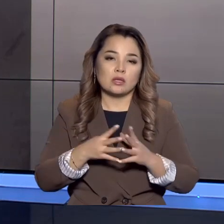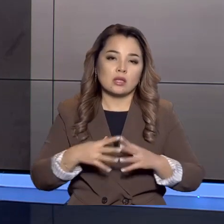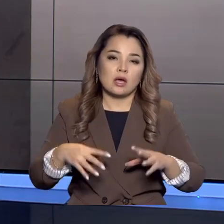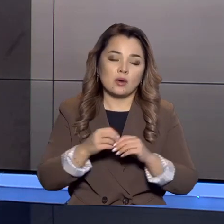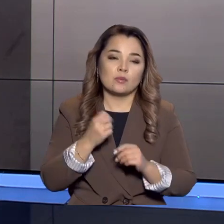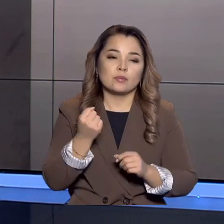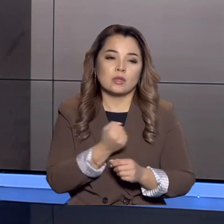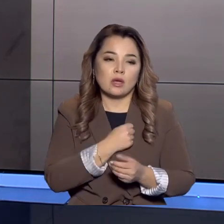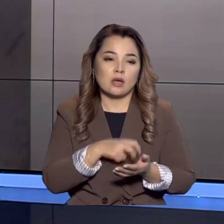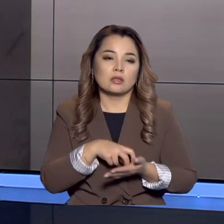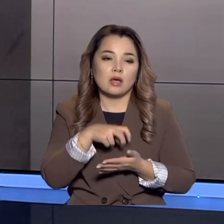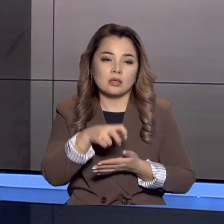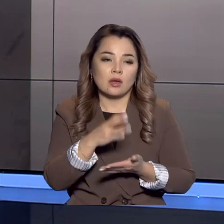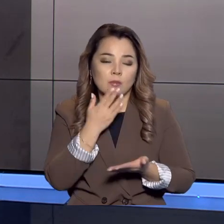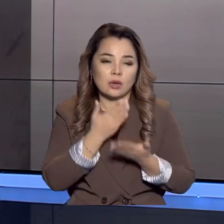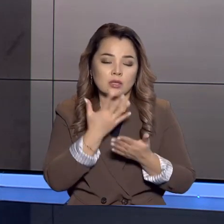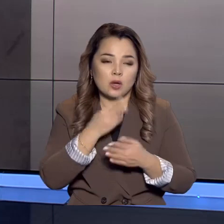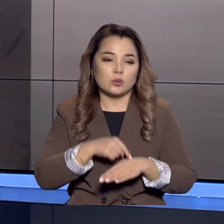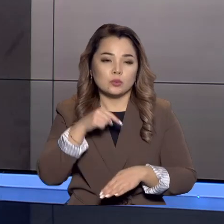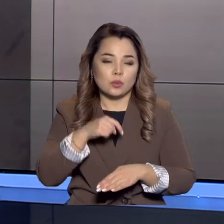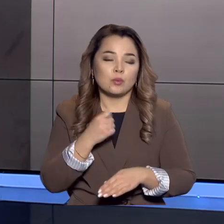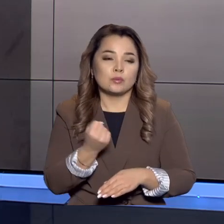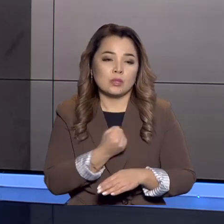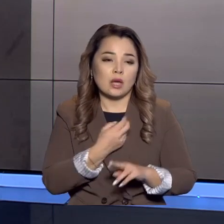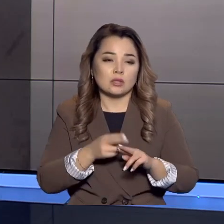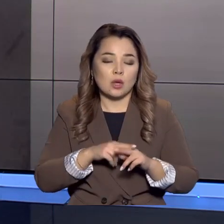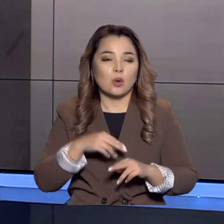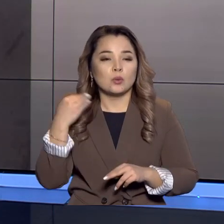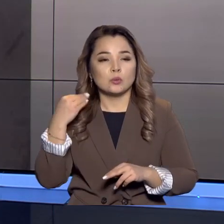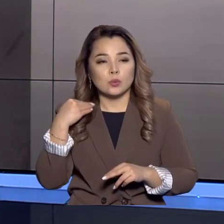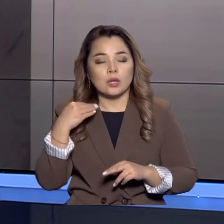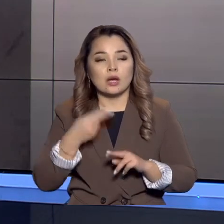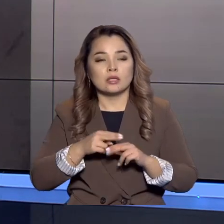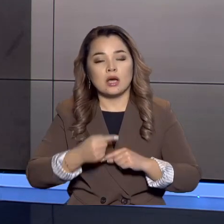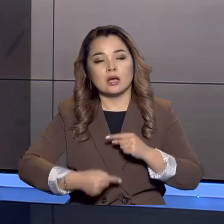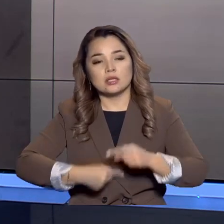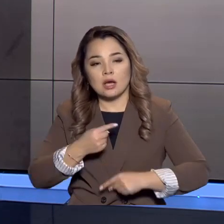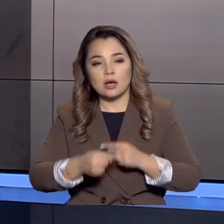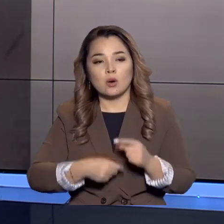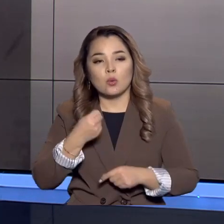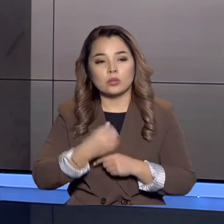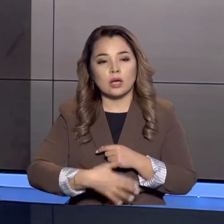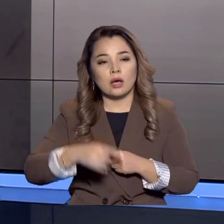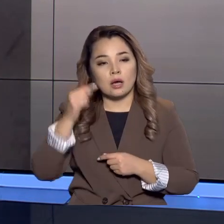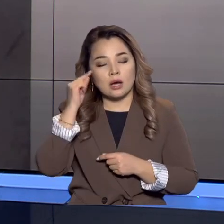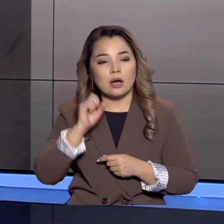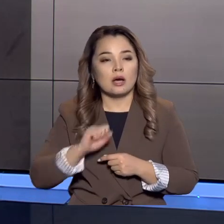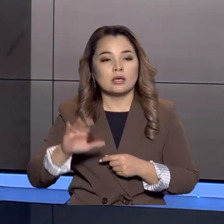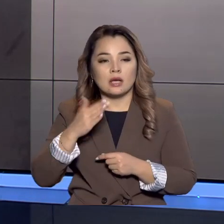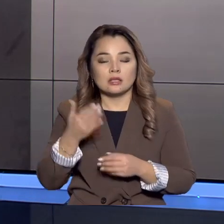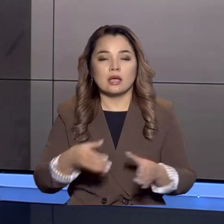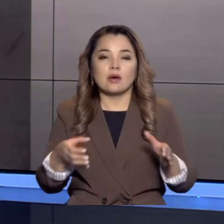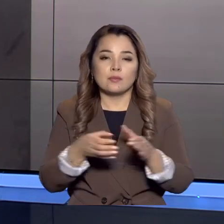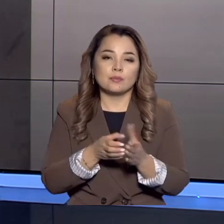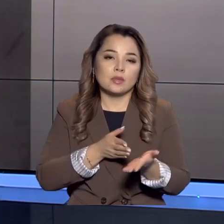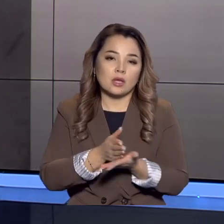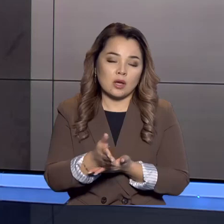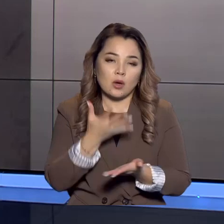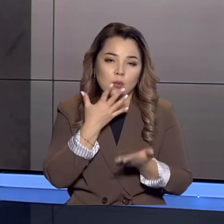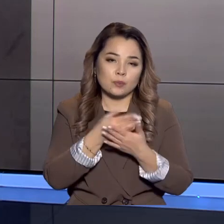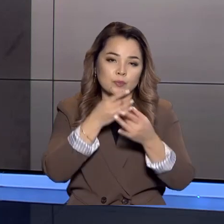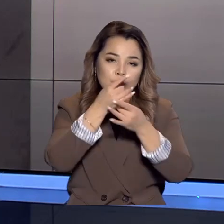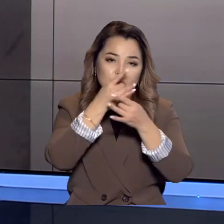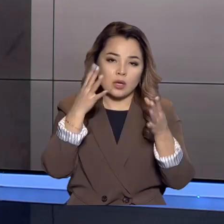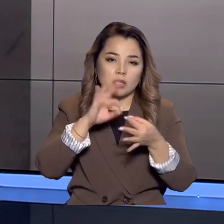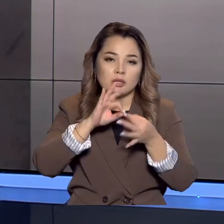айту жеделхатын жолдады. Ол бүкіл түркі дүниесін, ұлтымыздың шежіресін, Орталық Азия халықтарының өркениетке бет алған көшпелі